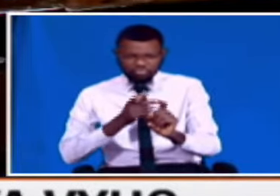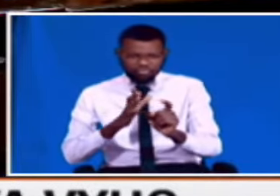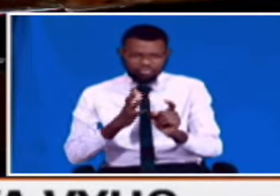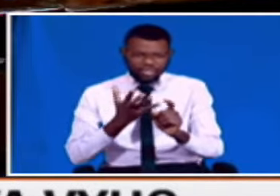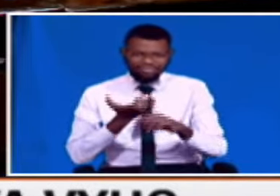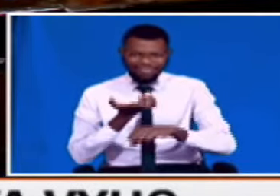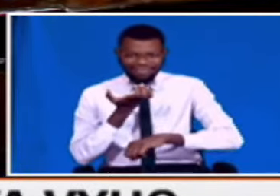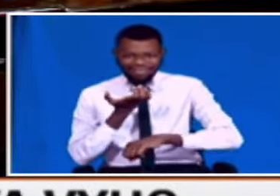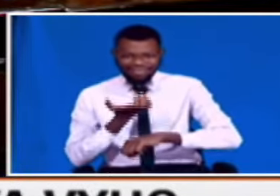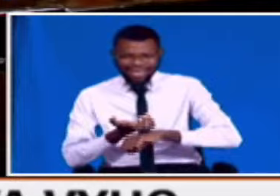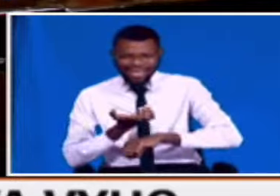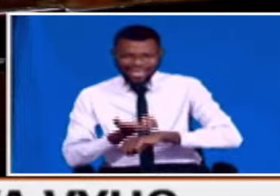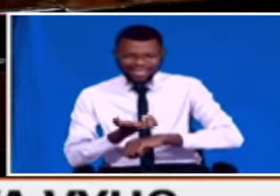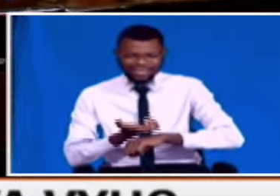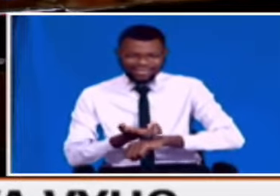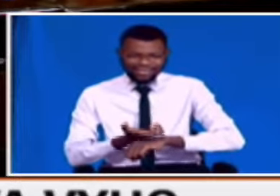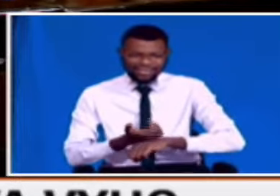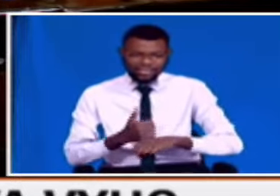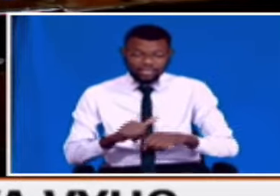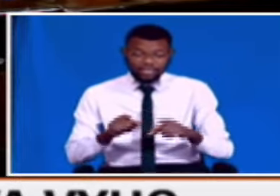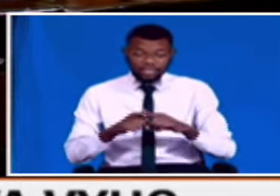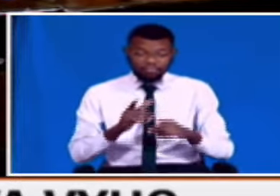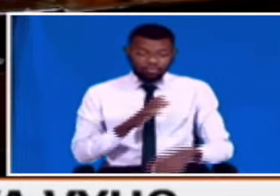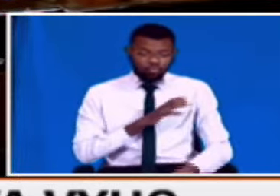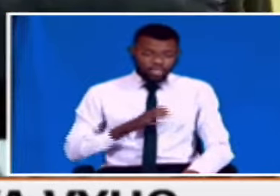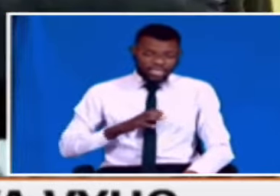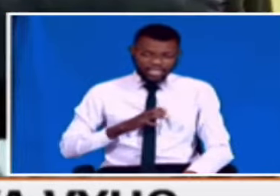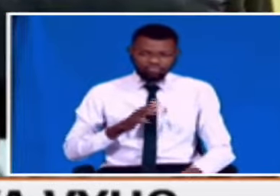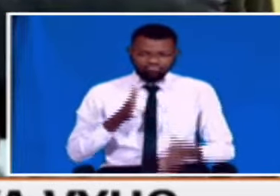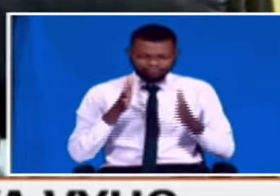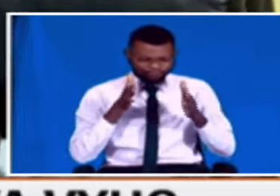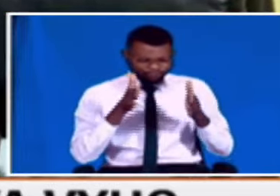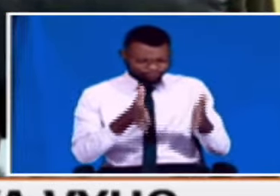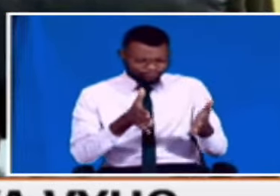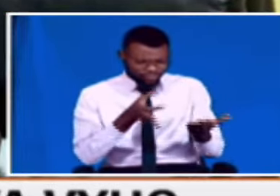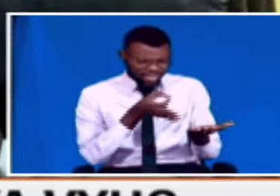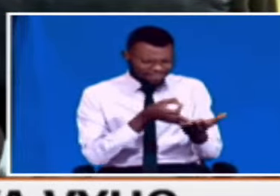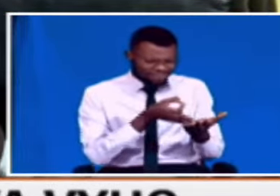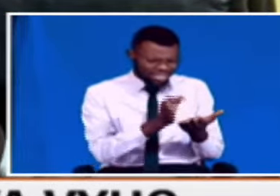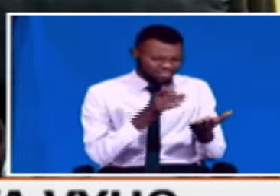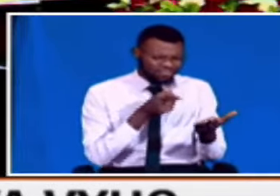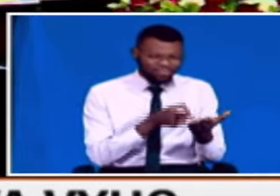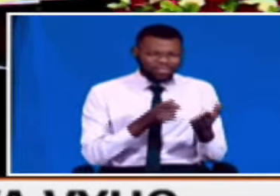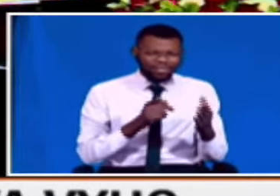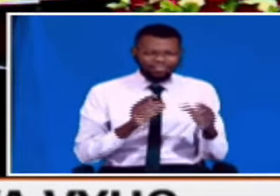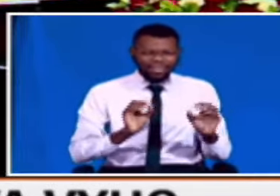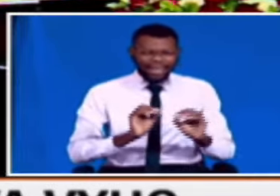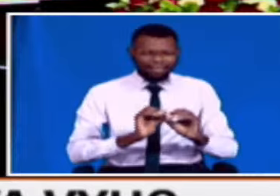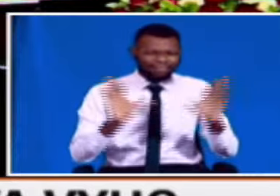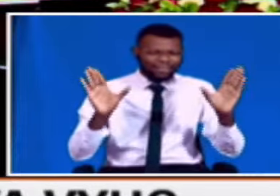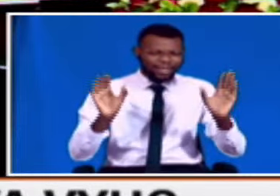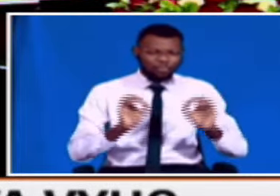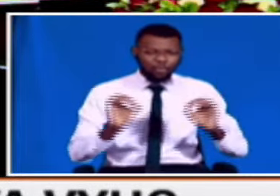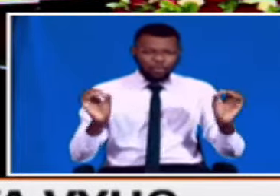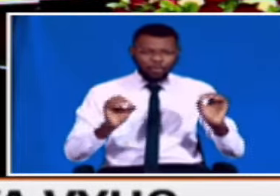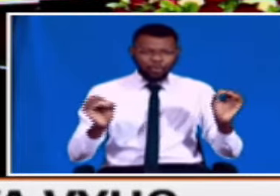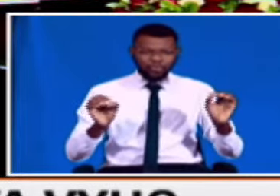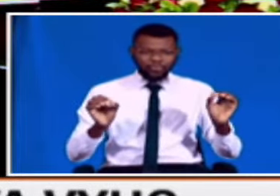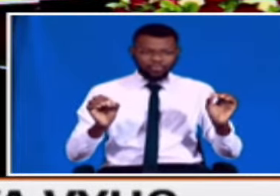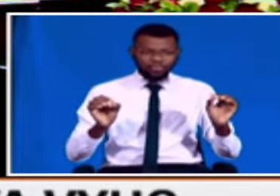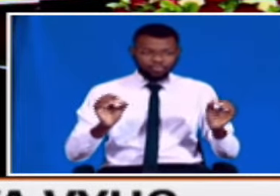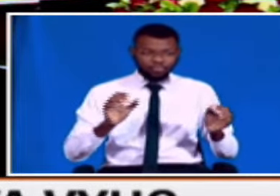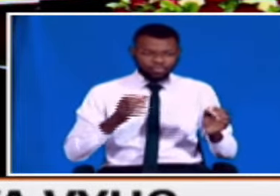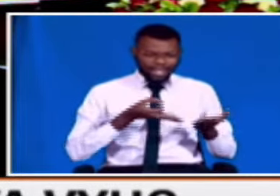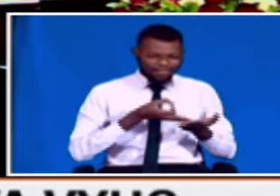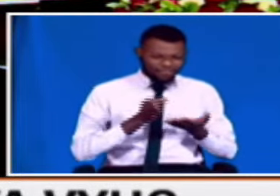errors. Kamati hiyo pia iligusia swala la karo, kwani mfumo huo haujabainisha kwa njia wazi na rahisi jinsi kiwango cha